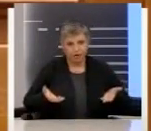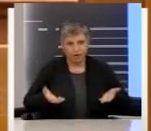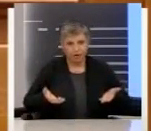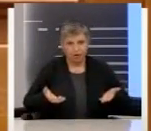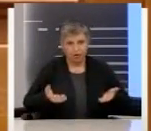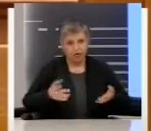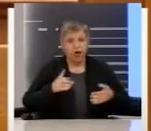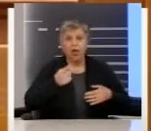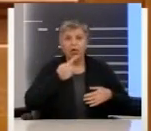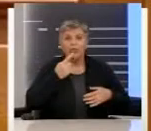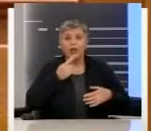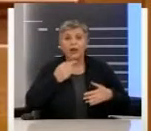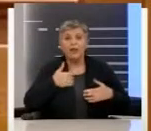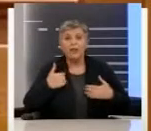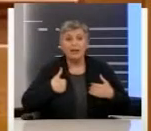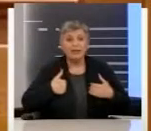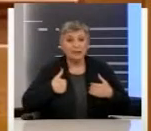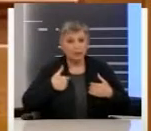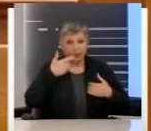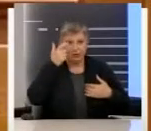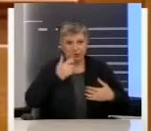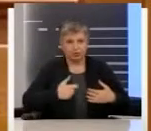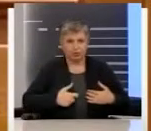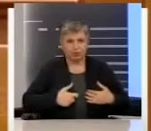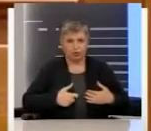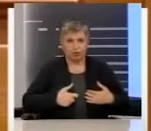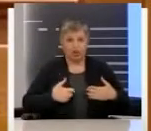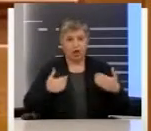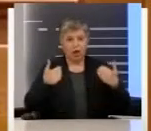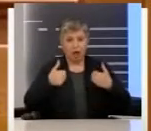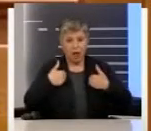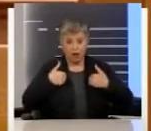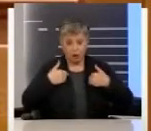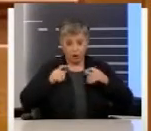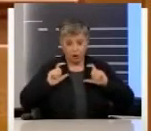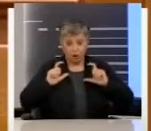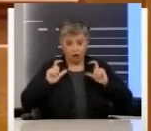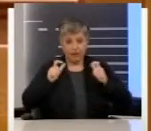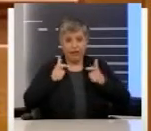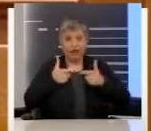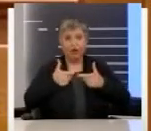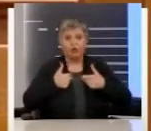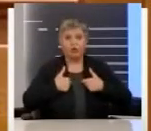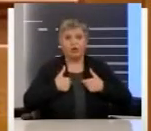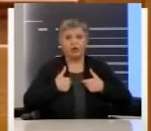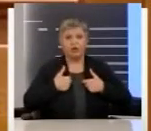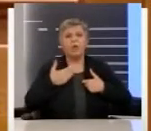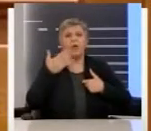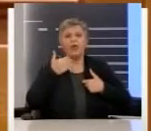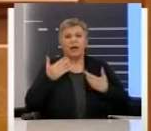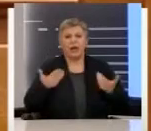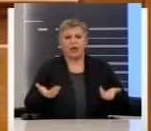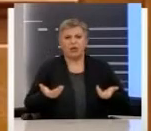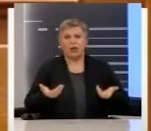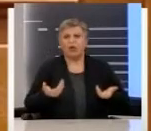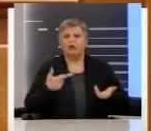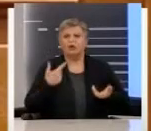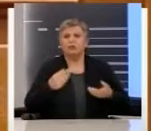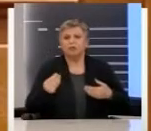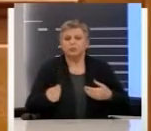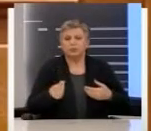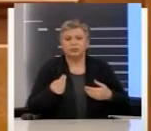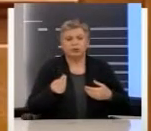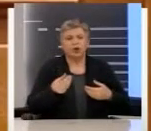μας. Εγώ δεν έχω στην οικογένειά μου τέτοιο περιστατικό. Θα μπορούσα να έχω, γιατί αυτά